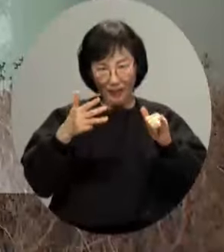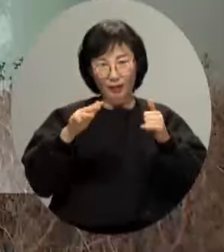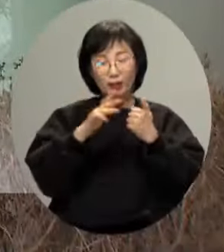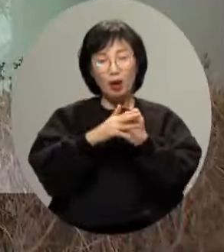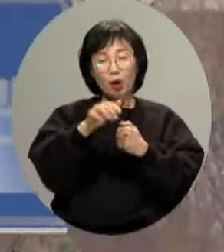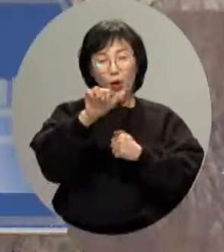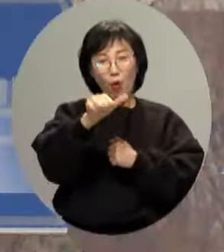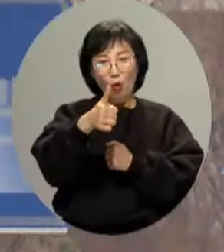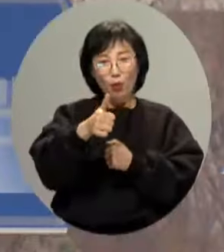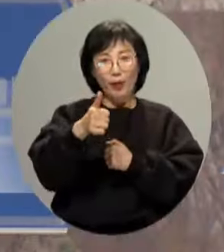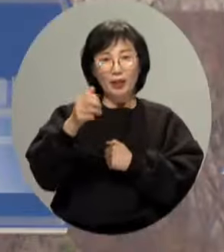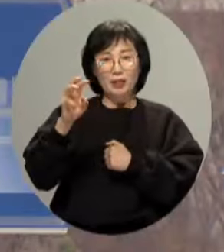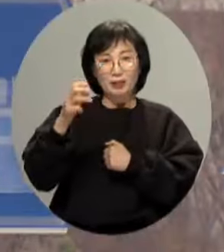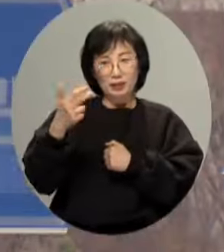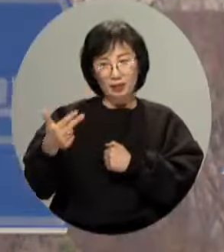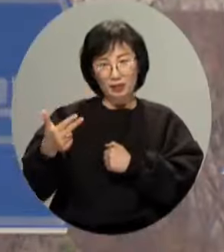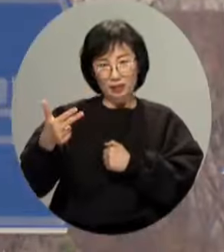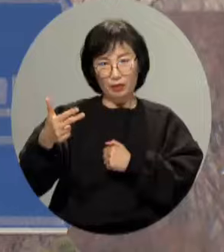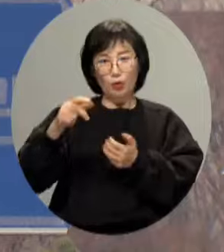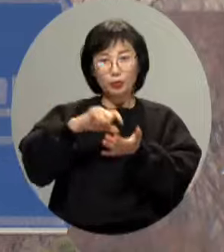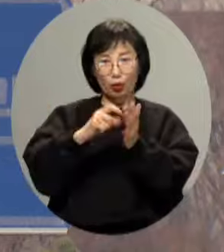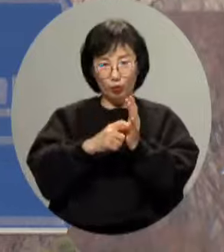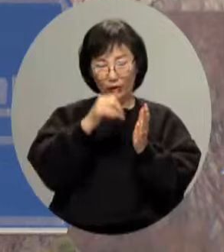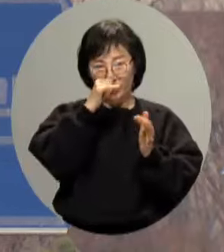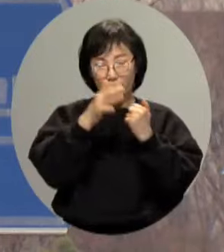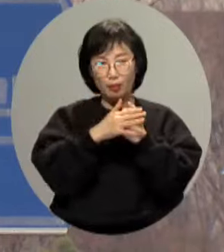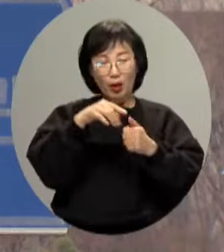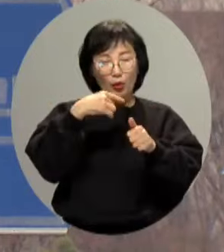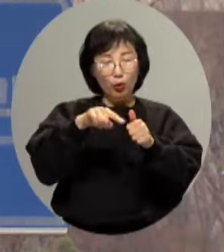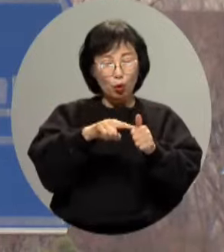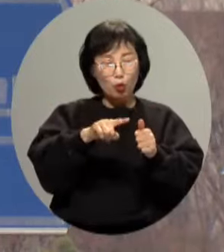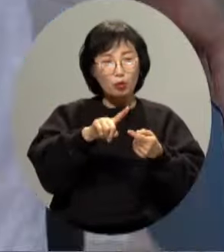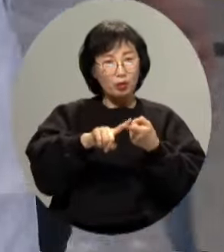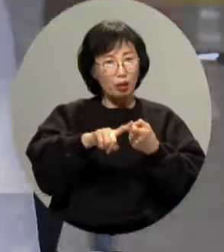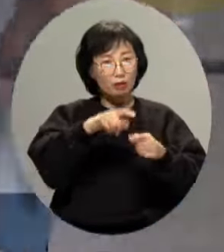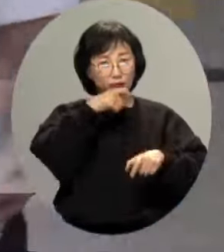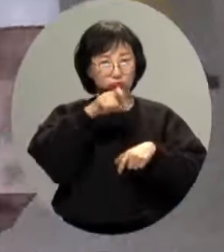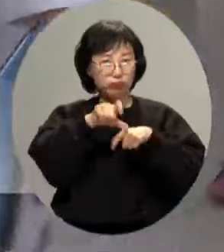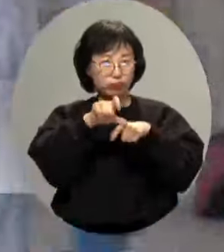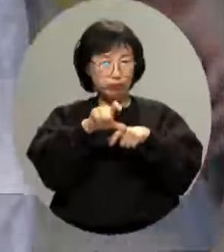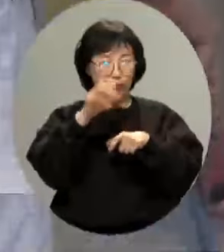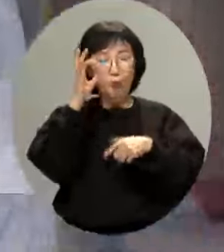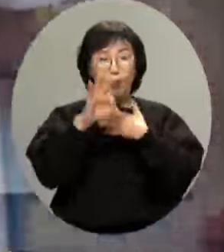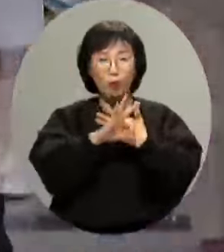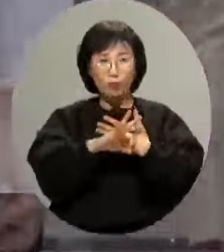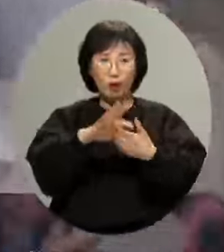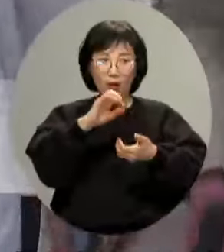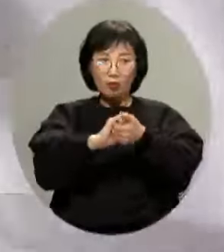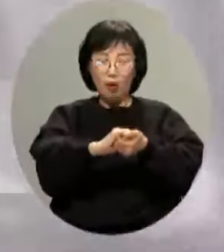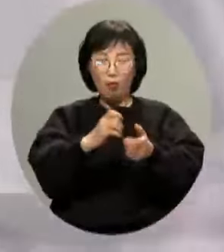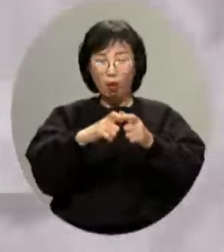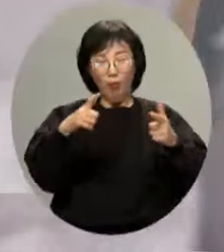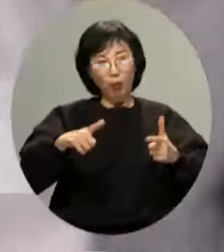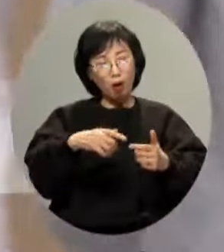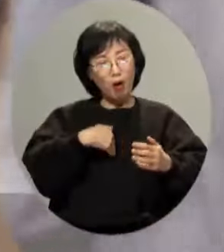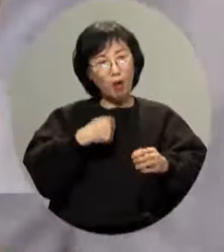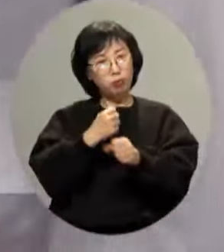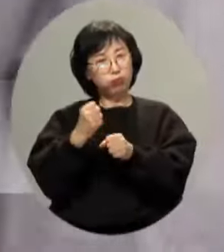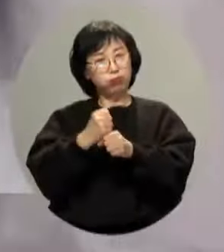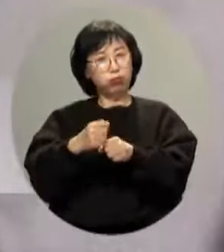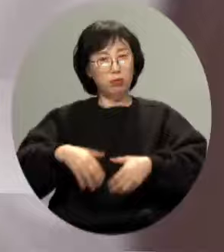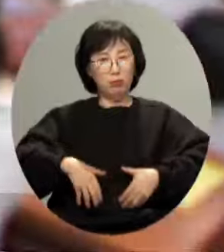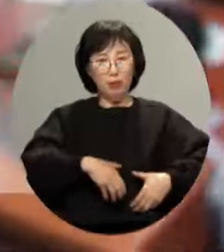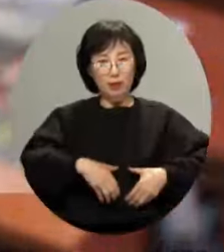537명에 달하기 때문입니다. 교육의 질을 확보하기 어려워 대학들이 정원 확보에 주저하는 모습을 보이자 정부는